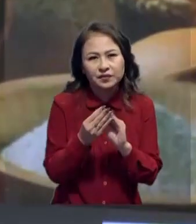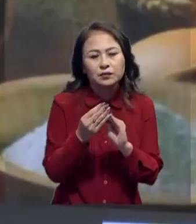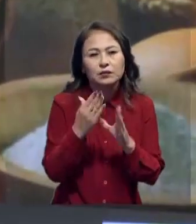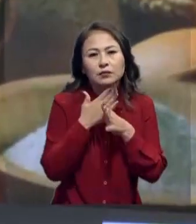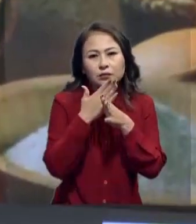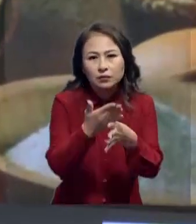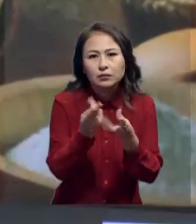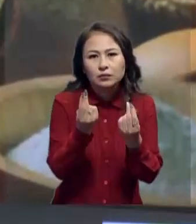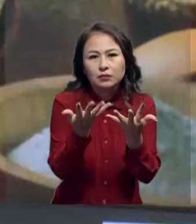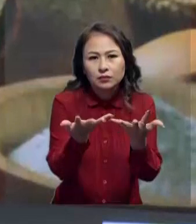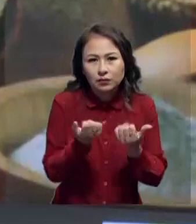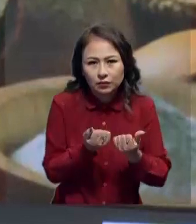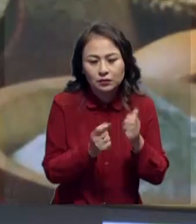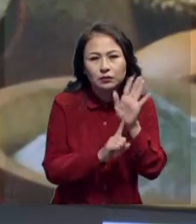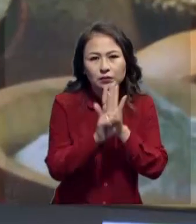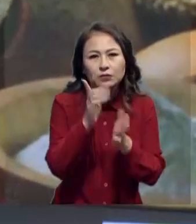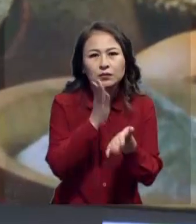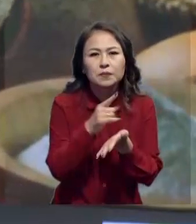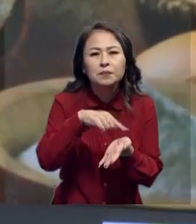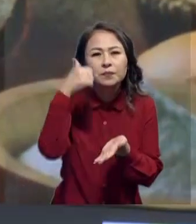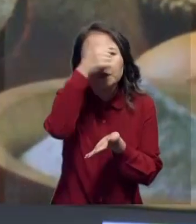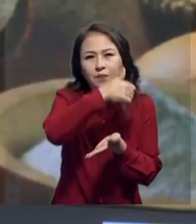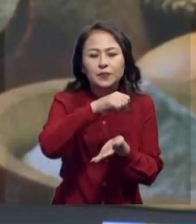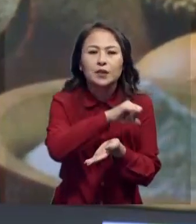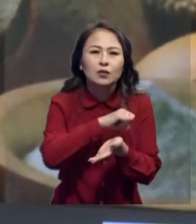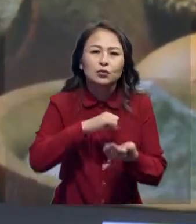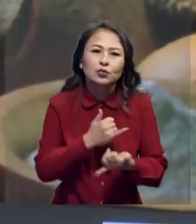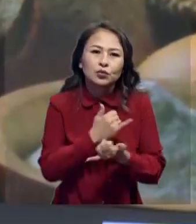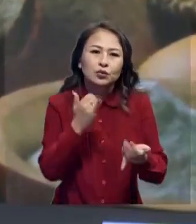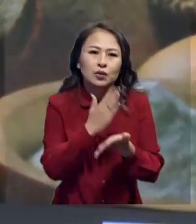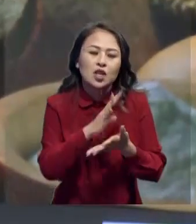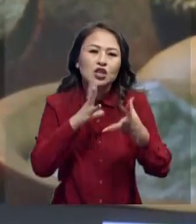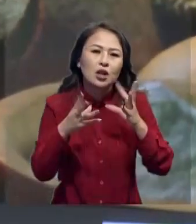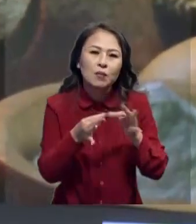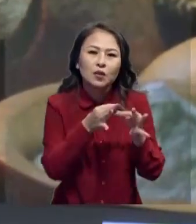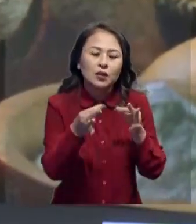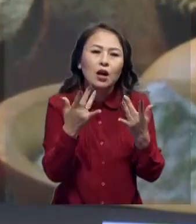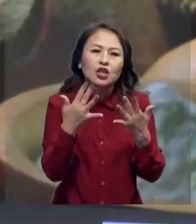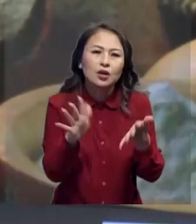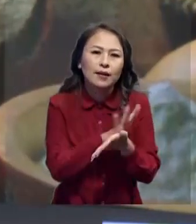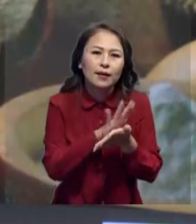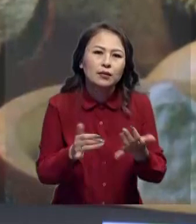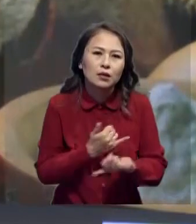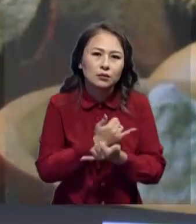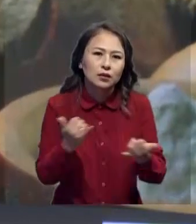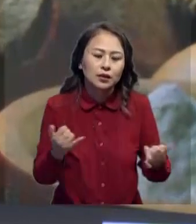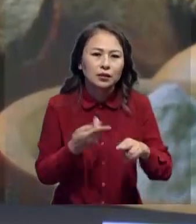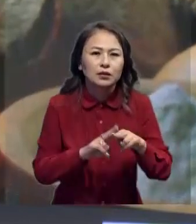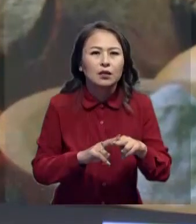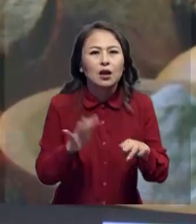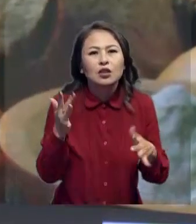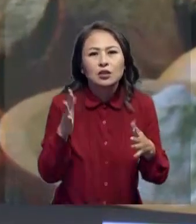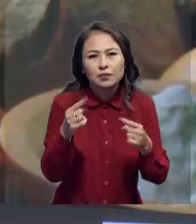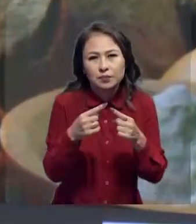көмек қаржалғандардың алды ісін дөңгелетіп отыр. Биыл да біраз ел ұсыныс жасаған. Жалпы ауданда қанша адам грант алған,